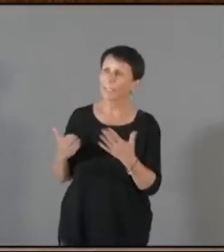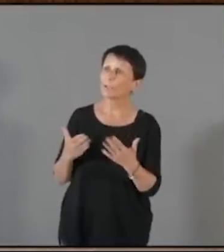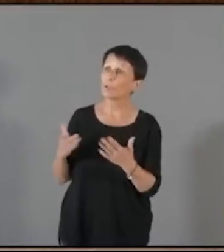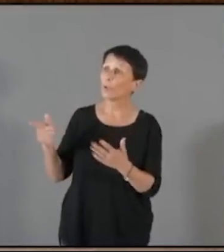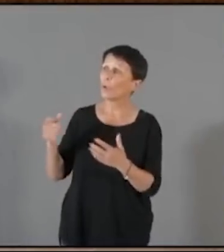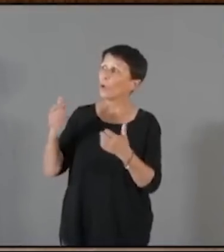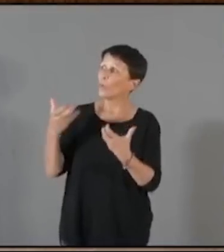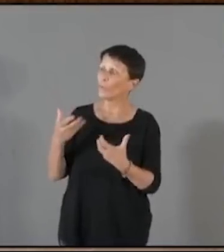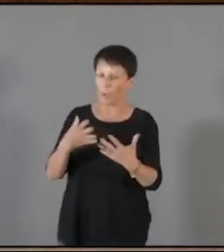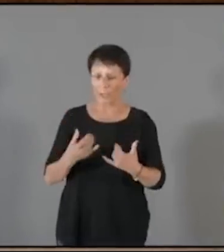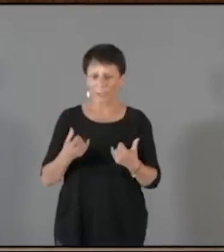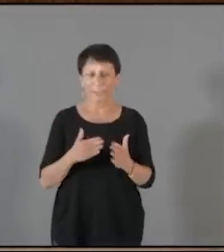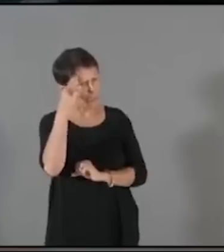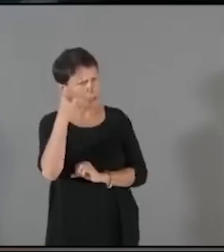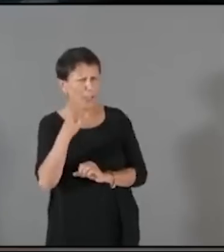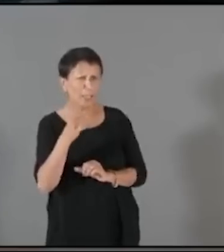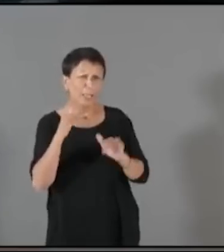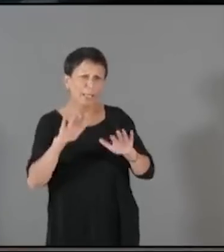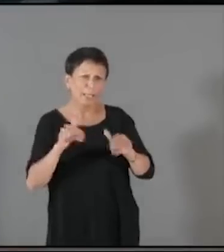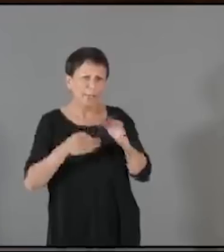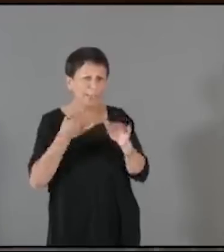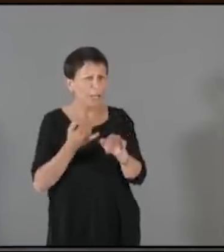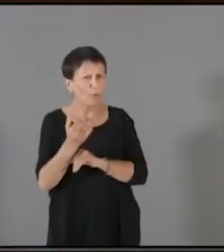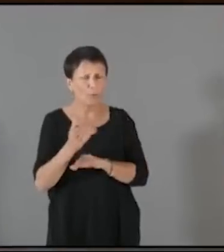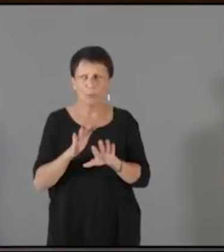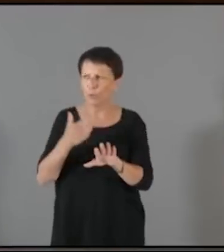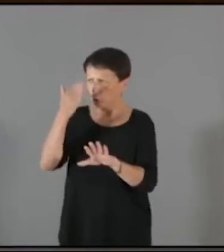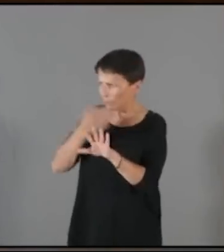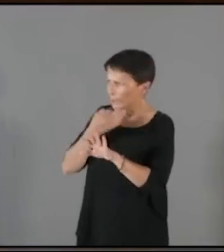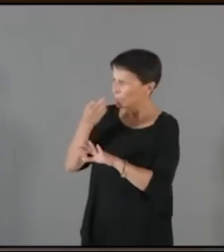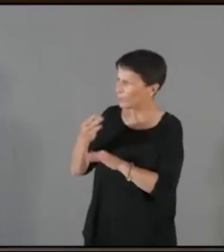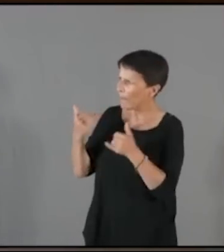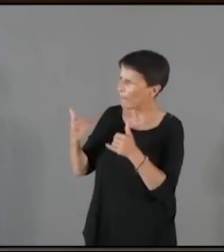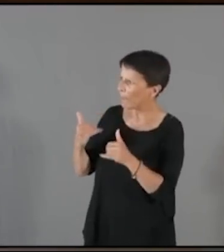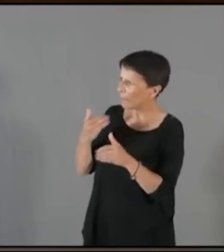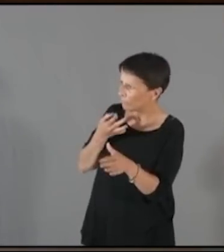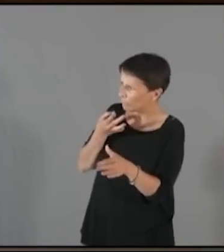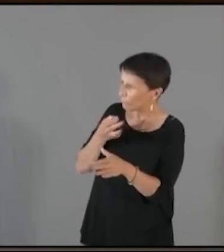souhaité la recevoir. Je vous ai donné la parole. Mais... Je ne peux donc pas terminer mon propos. Je peux?